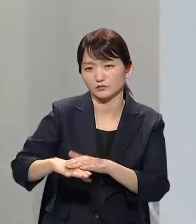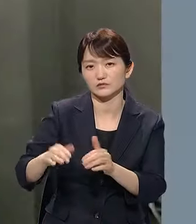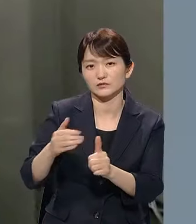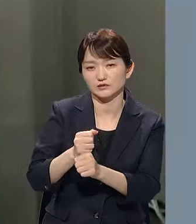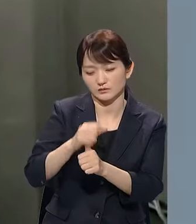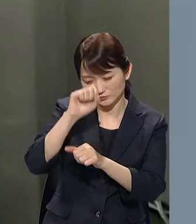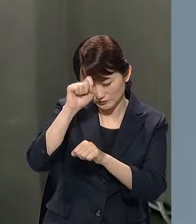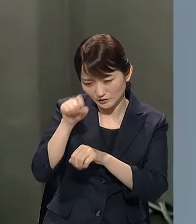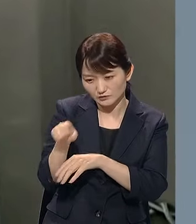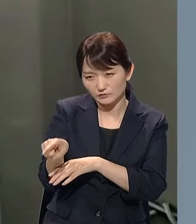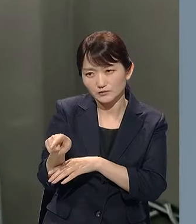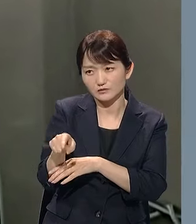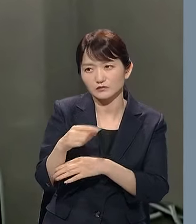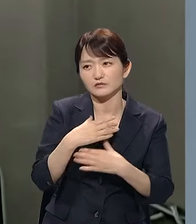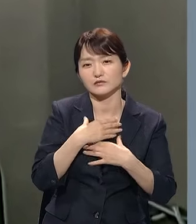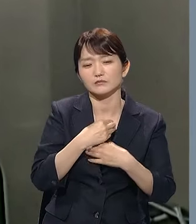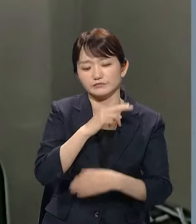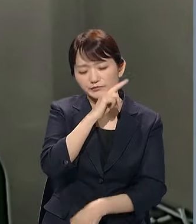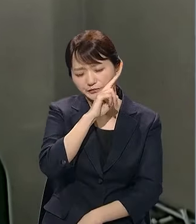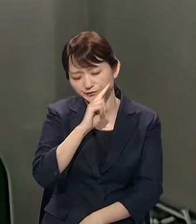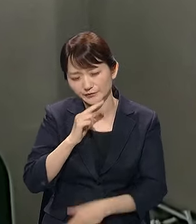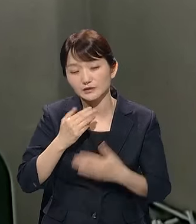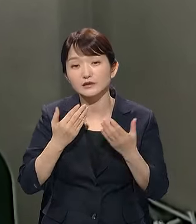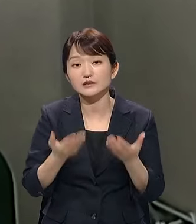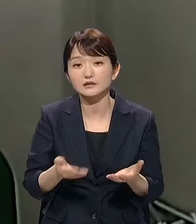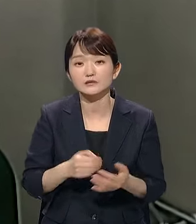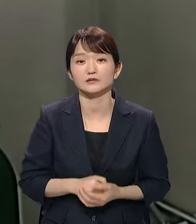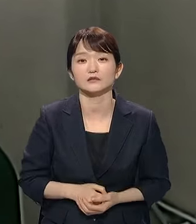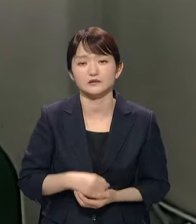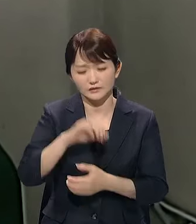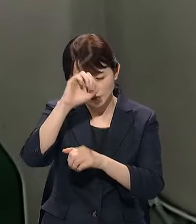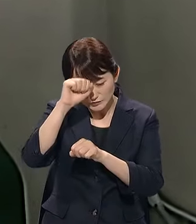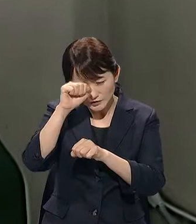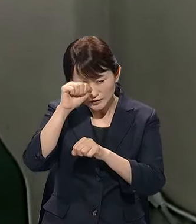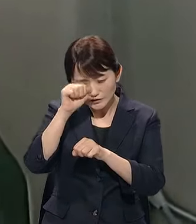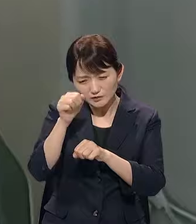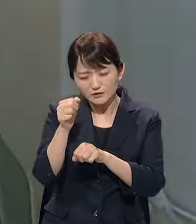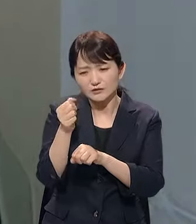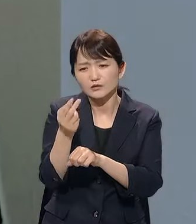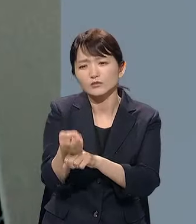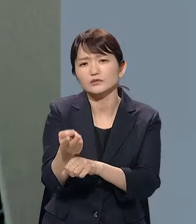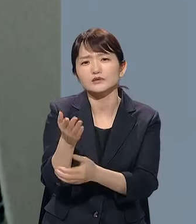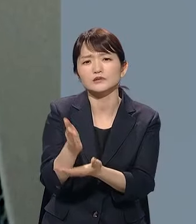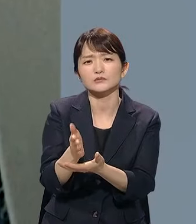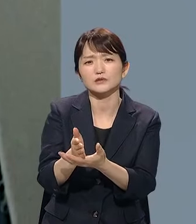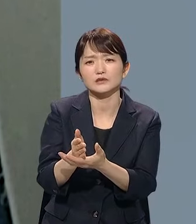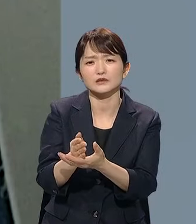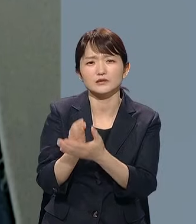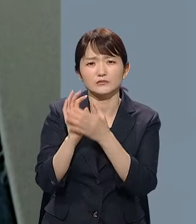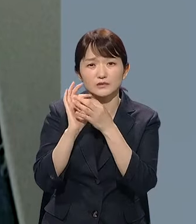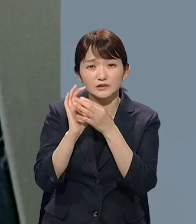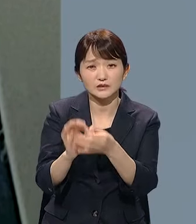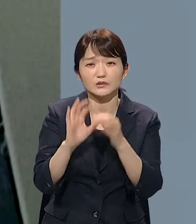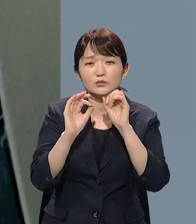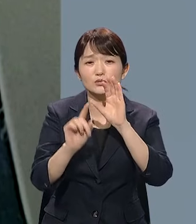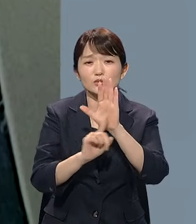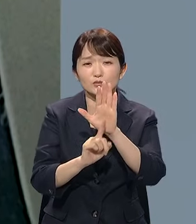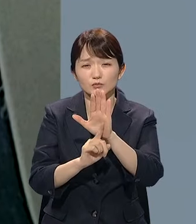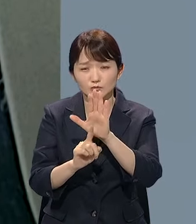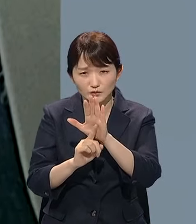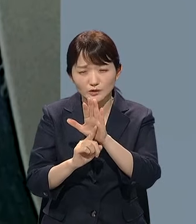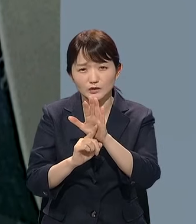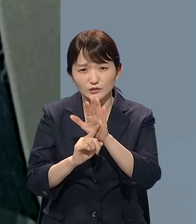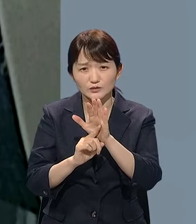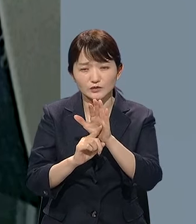있다는 건데요 진짜이 쪽 이것 좀 올리지 말자고 반에서 연중 캠페인으로 진짜 진행해 볼까 생각 중입니다